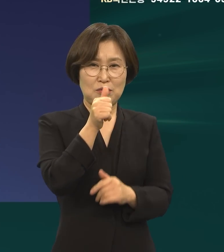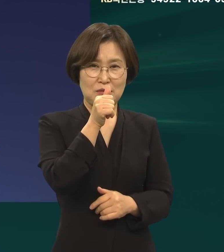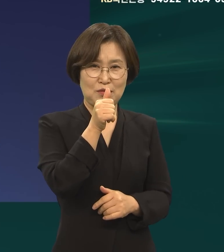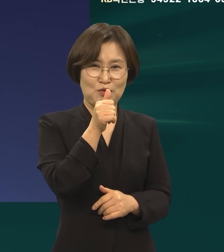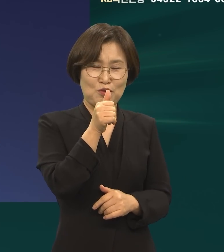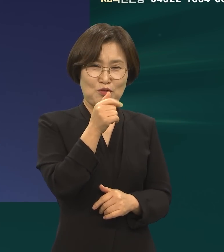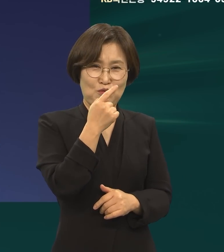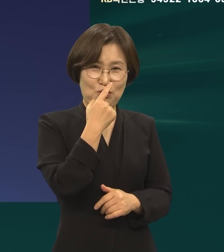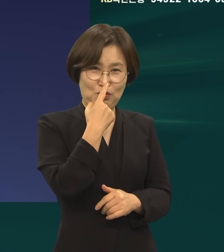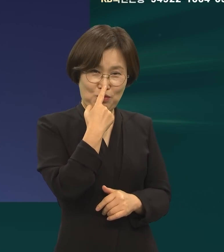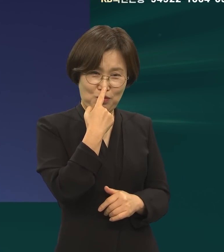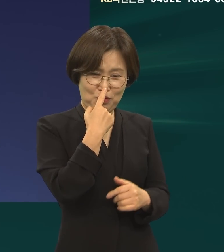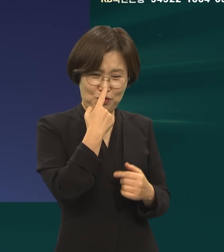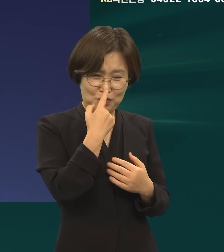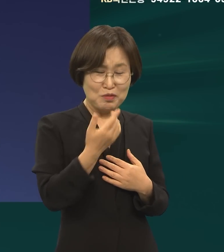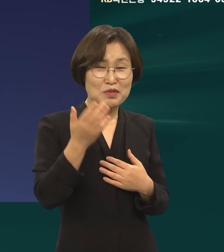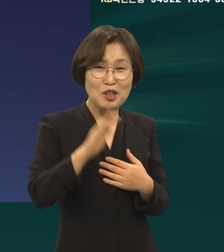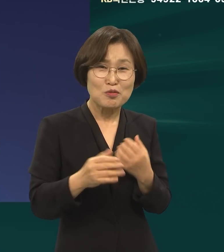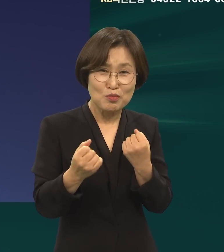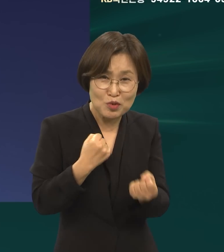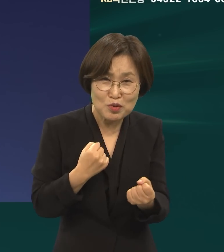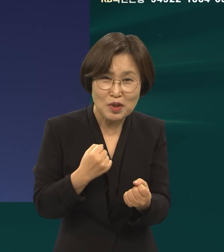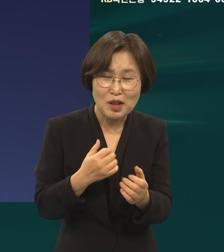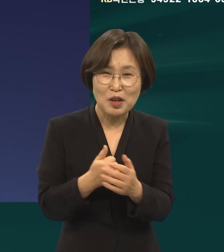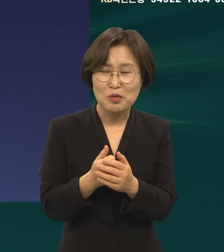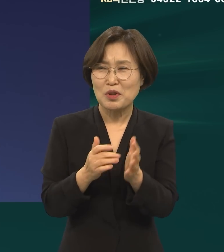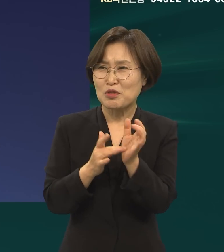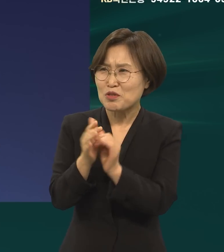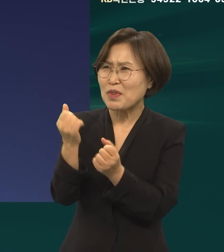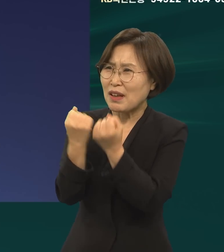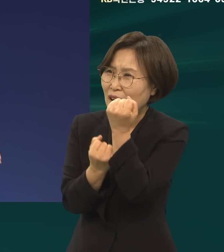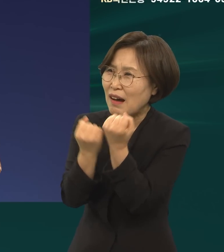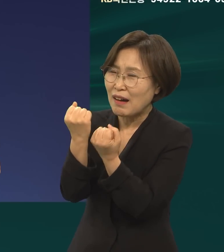우리도 실망하는 날 주님이 여러분 앞에 계시다는 걸 아셔야 합니다.